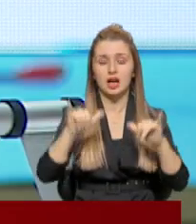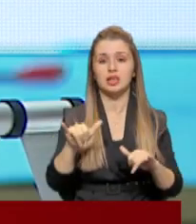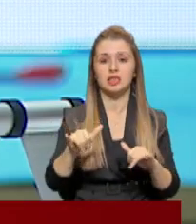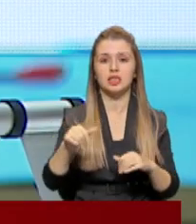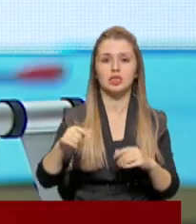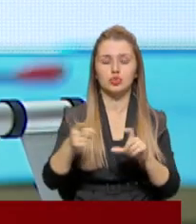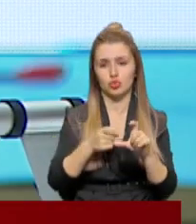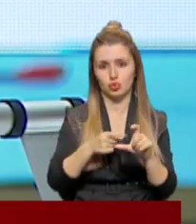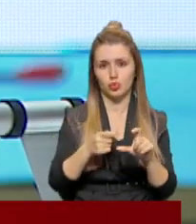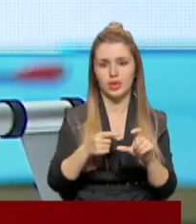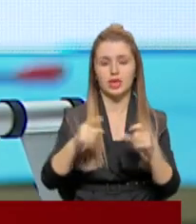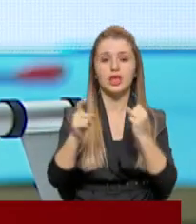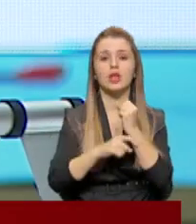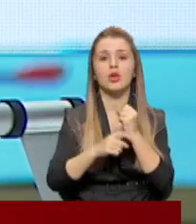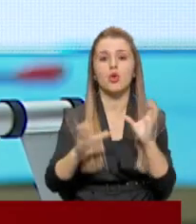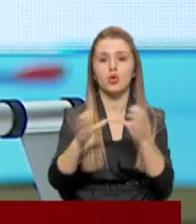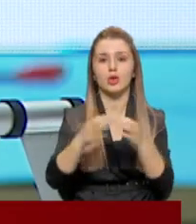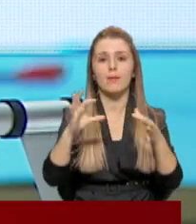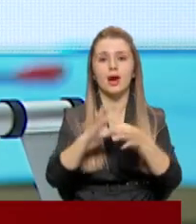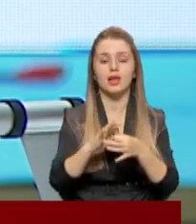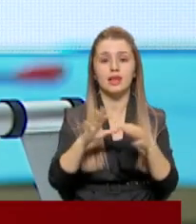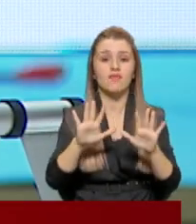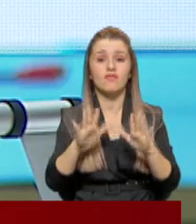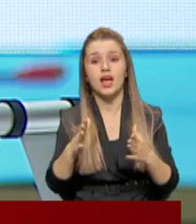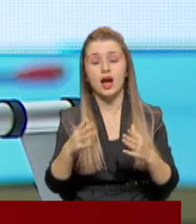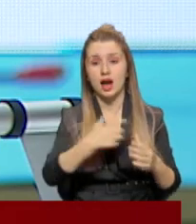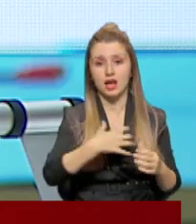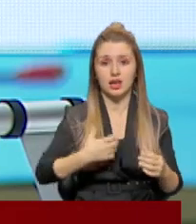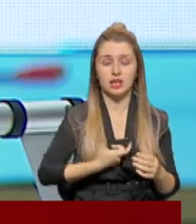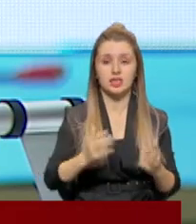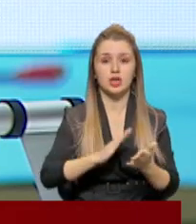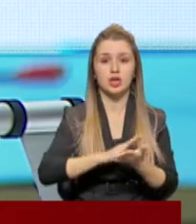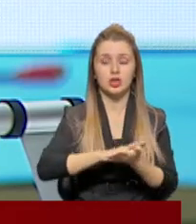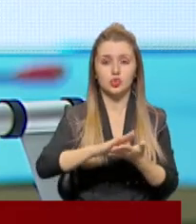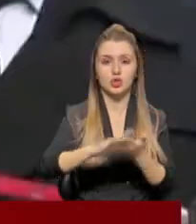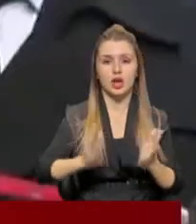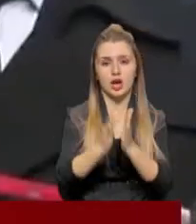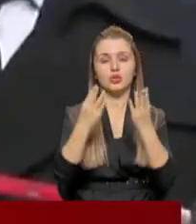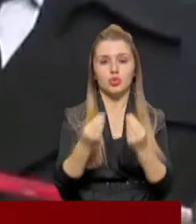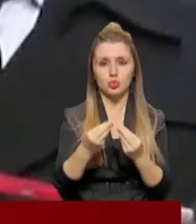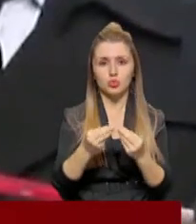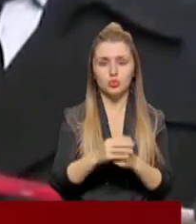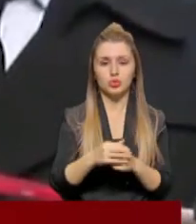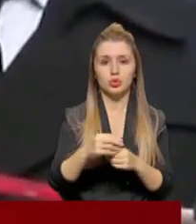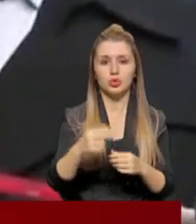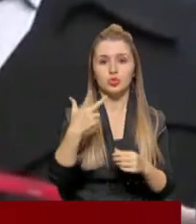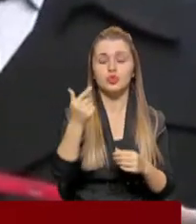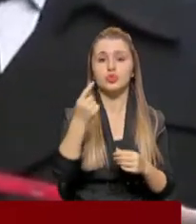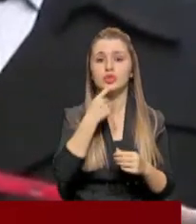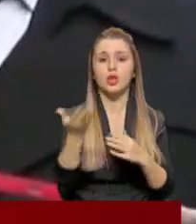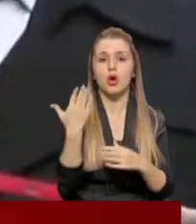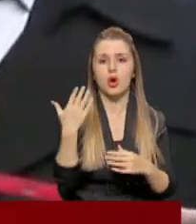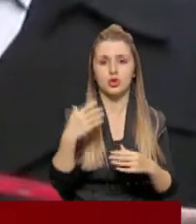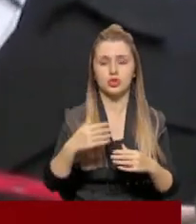ve kovuşturmaların terör örgütleriyle bağlantılı veya anayasal düzene karşı işlenen suçlardan olduğu. 3,5 sene önce